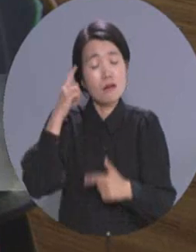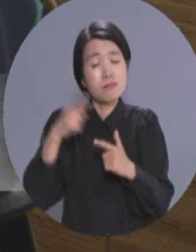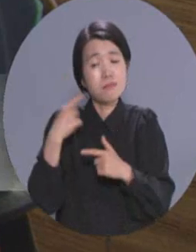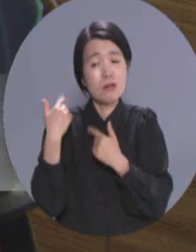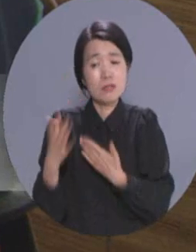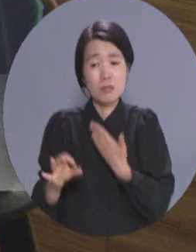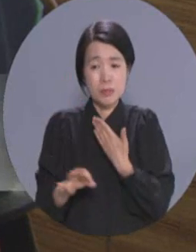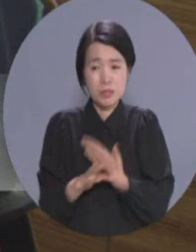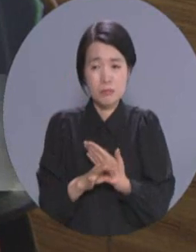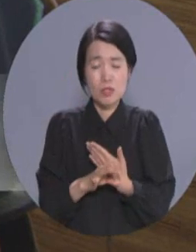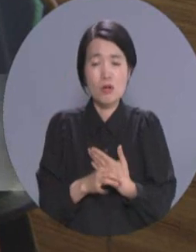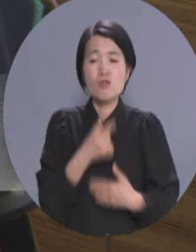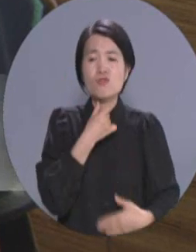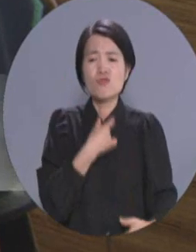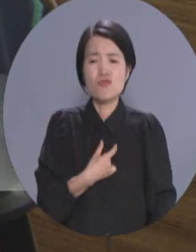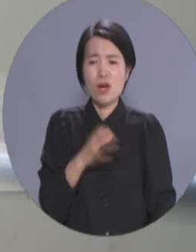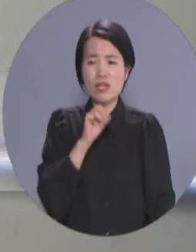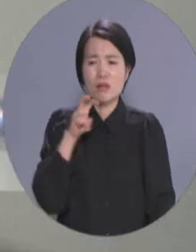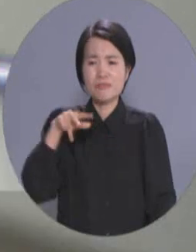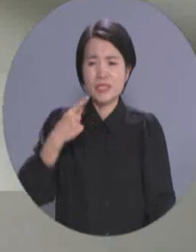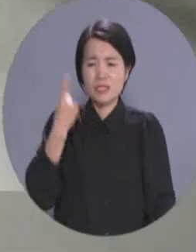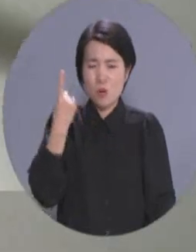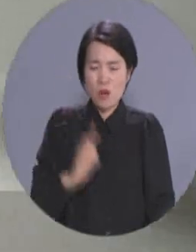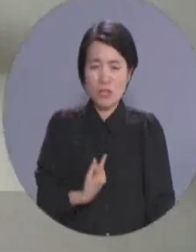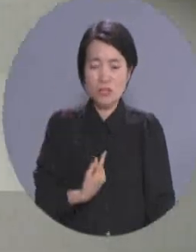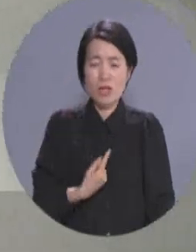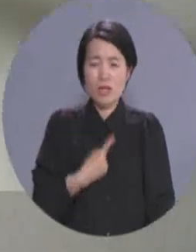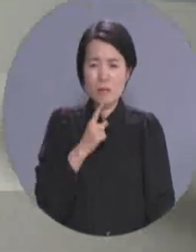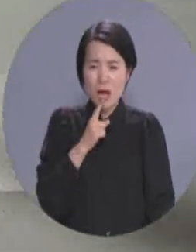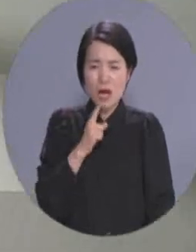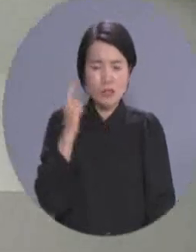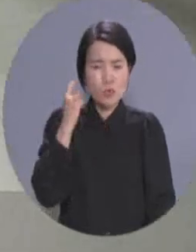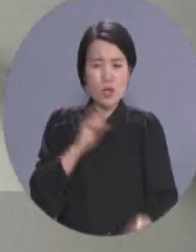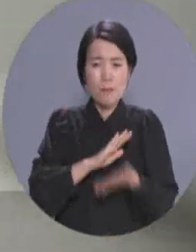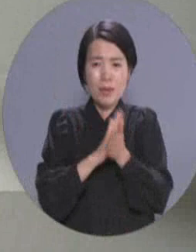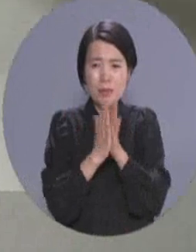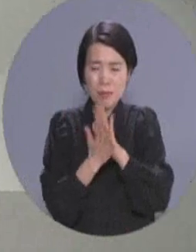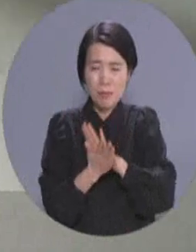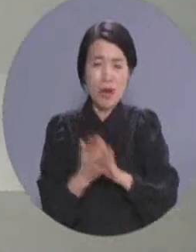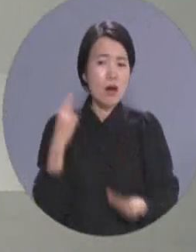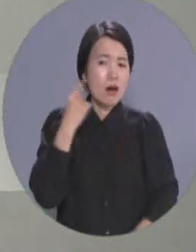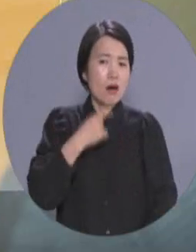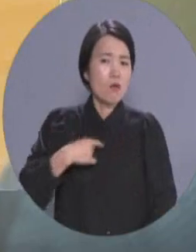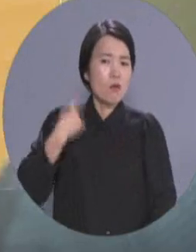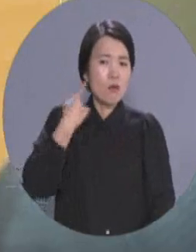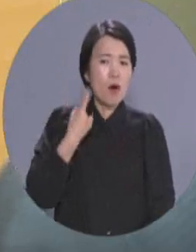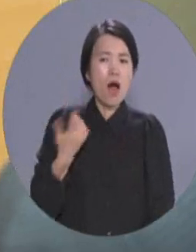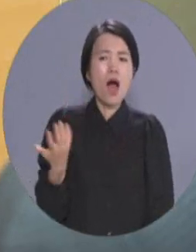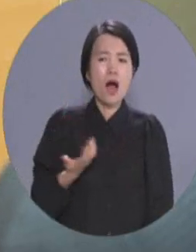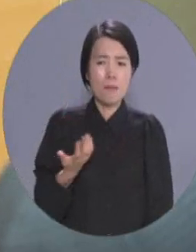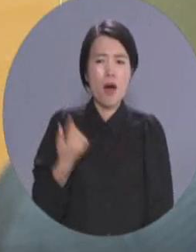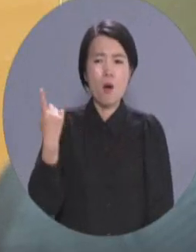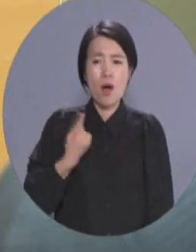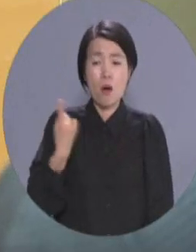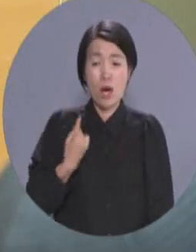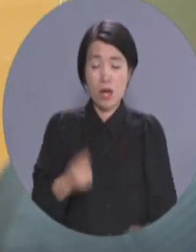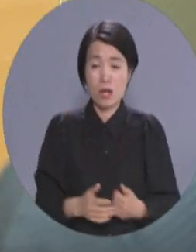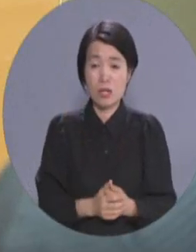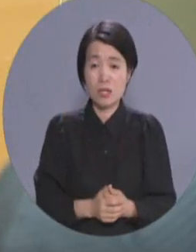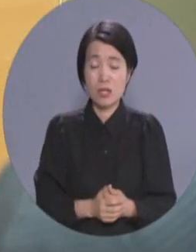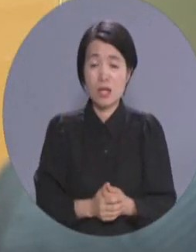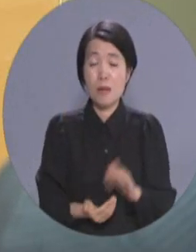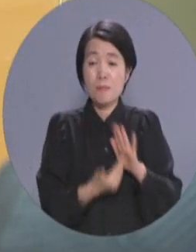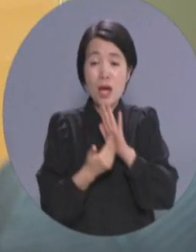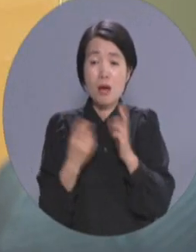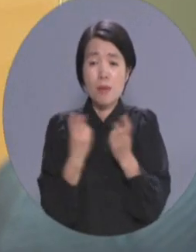방치하면 후두까지 염증이 번져 만성적으로 목소리가 쉬거나 귀 밑부분으로 통증이 이어질 수 있습니다 그렇다면 어떻게